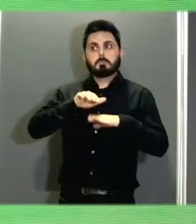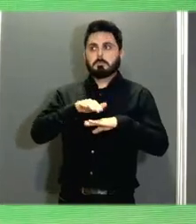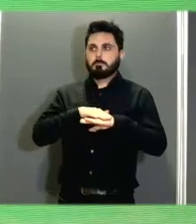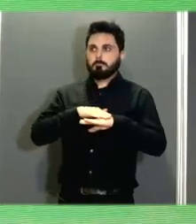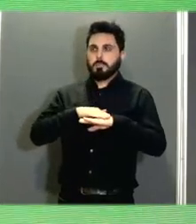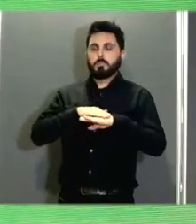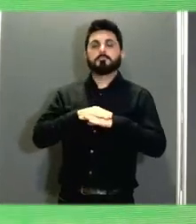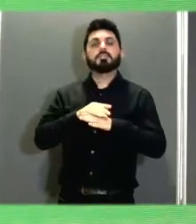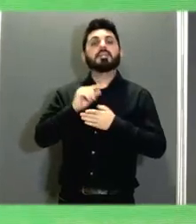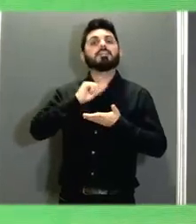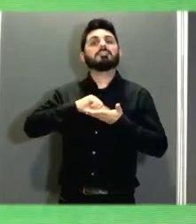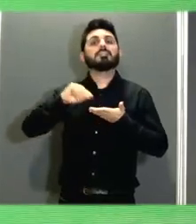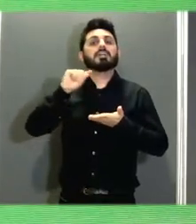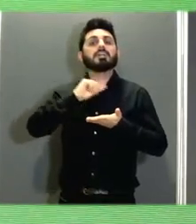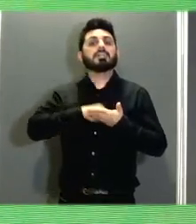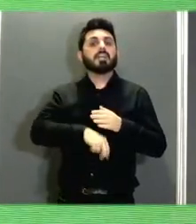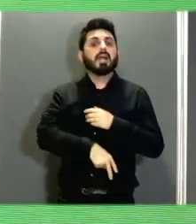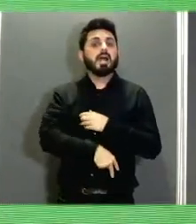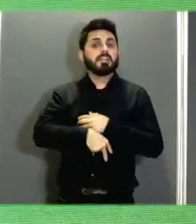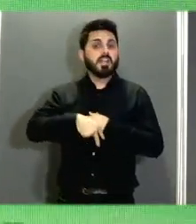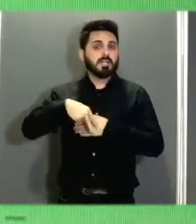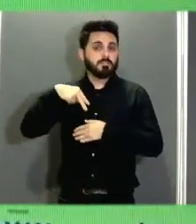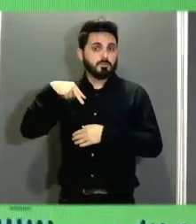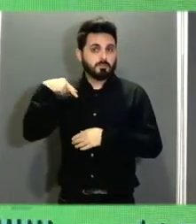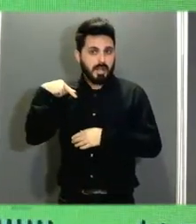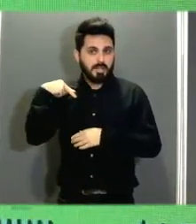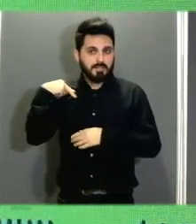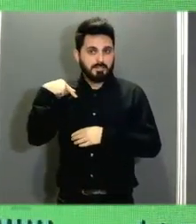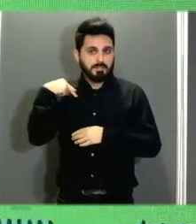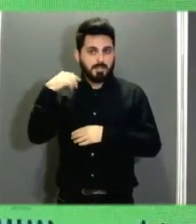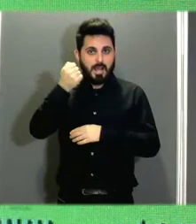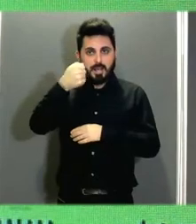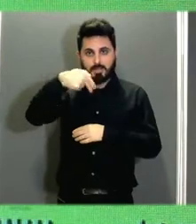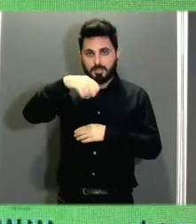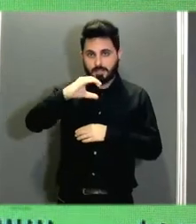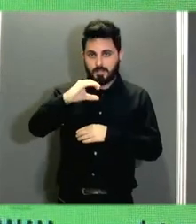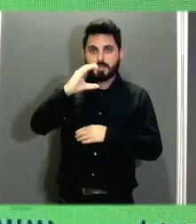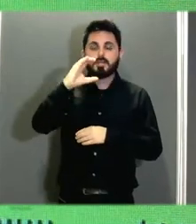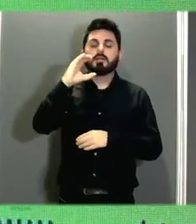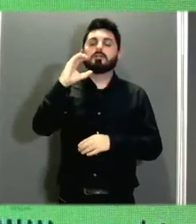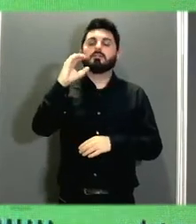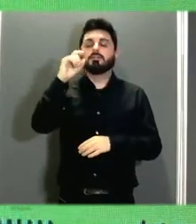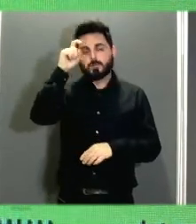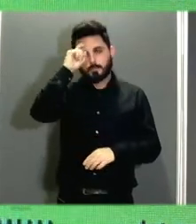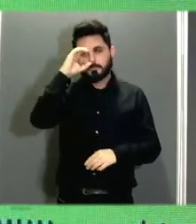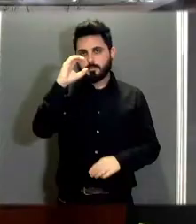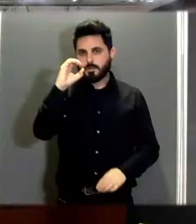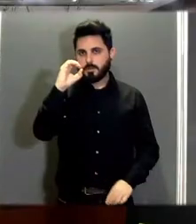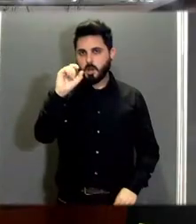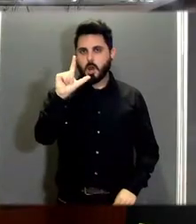la secretària nacional de l'Assemblea, Olga González Relats.